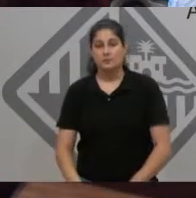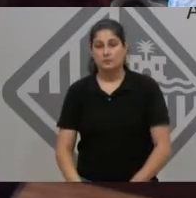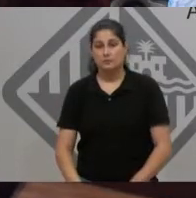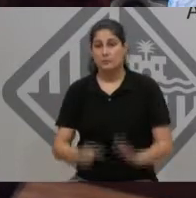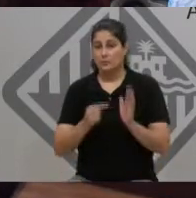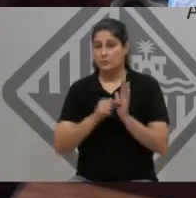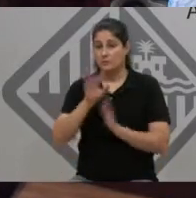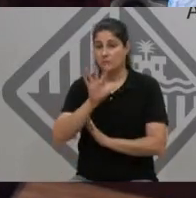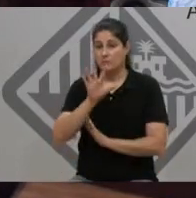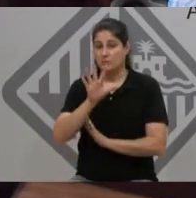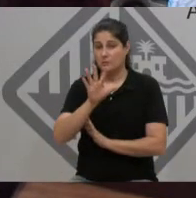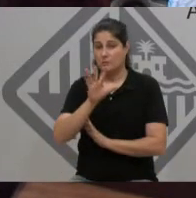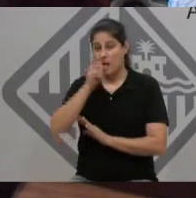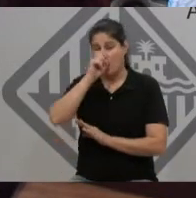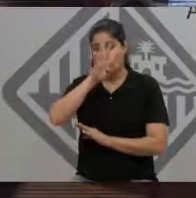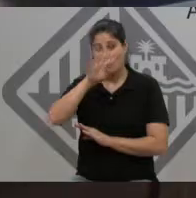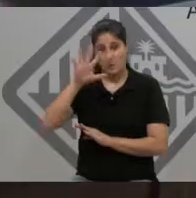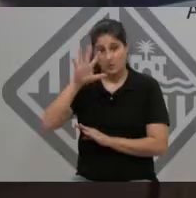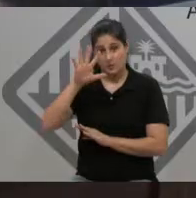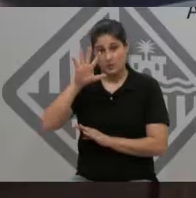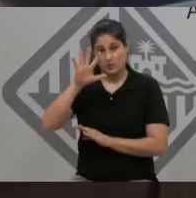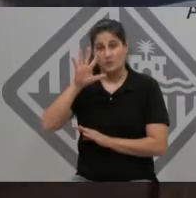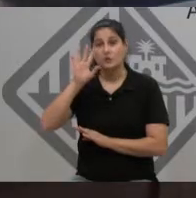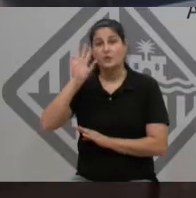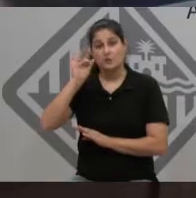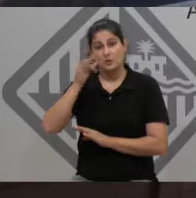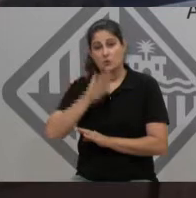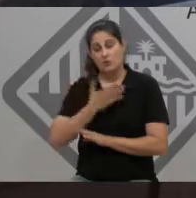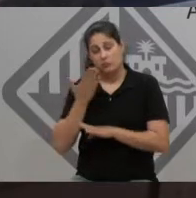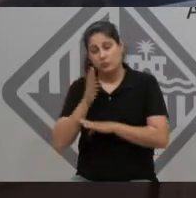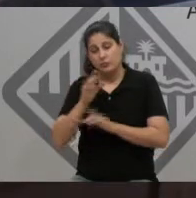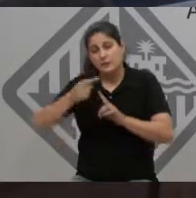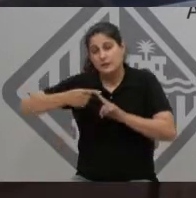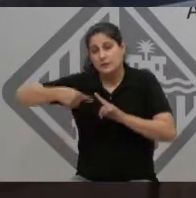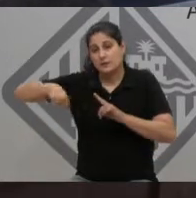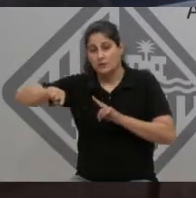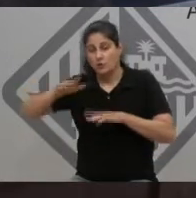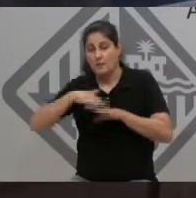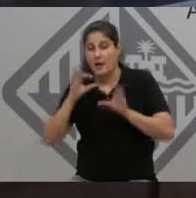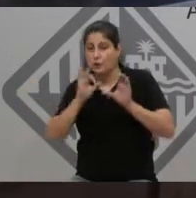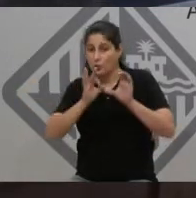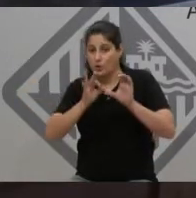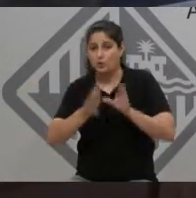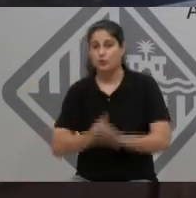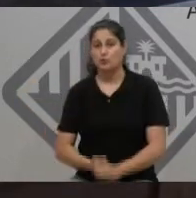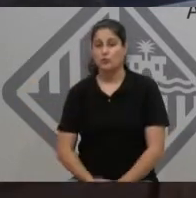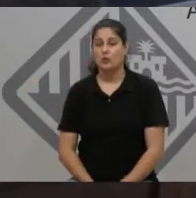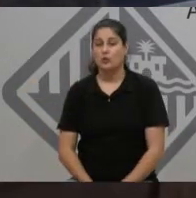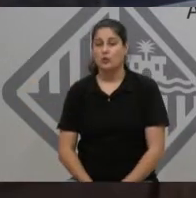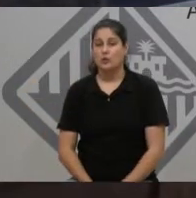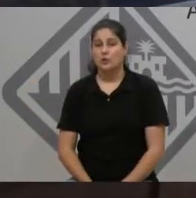número 5, respecte als majors de 45 anys, sí que volíem proposar una transaccional a Ciutadans.